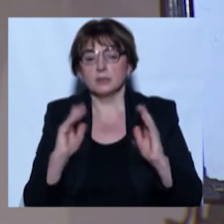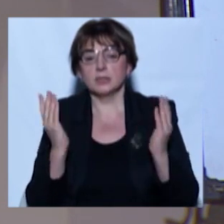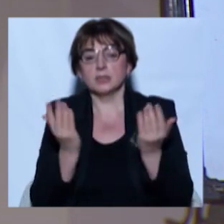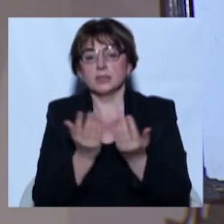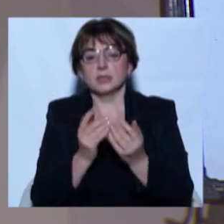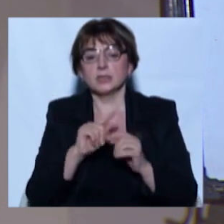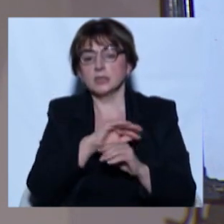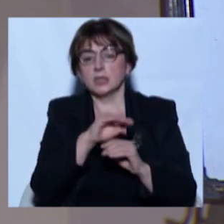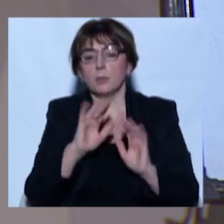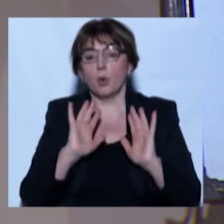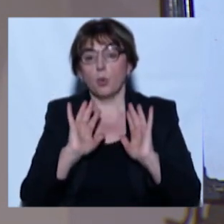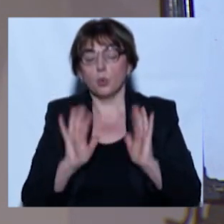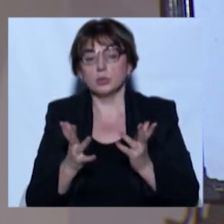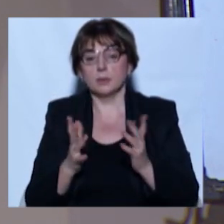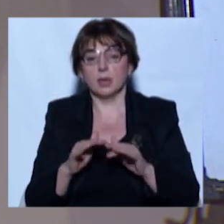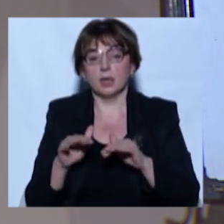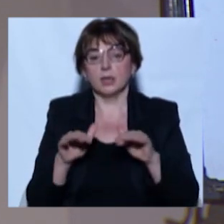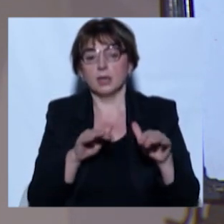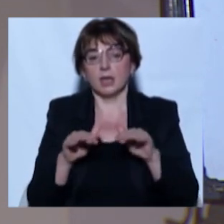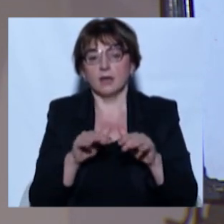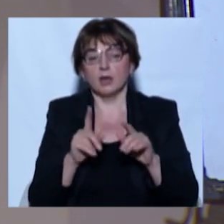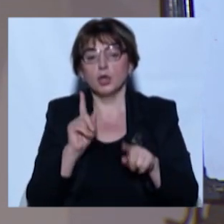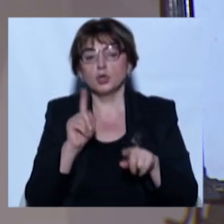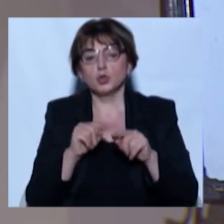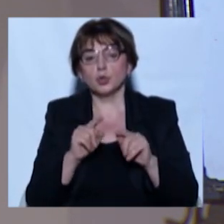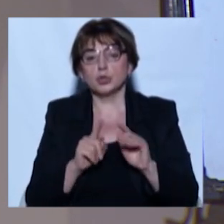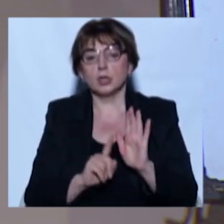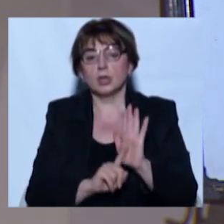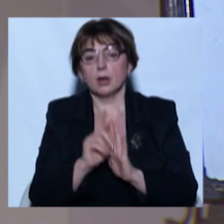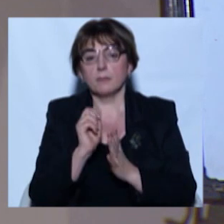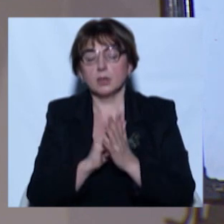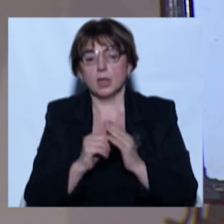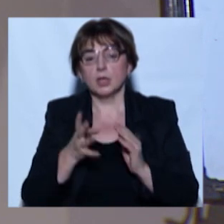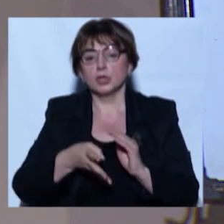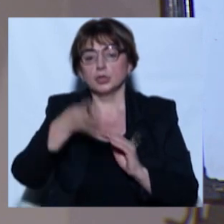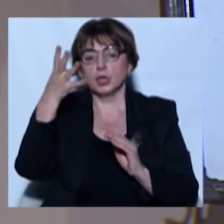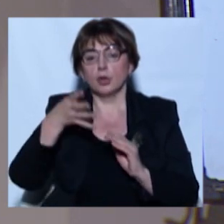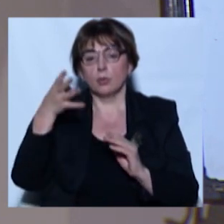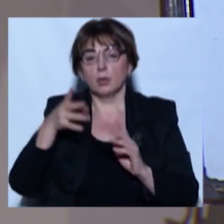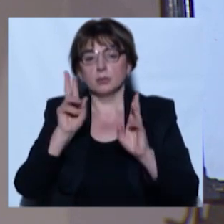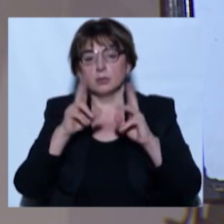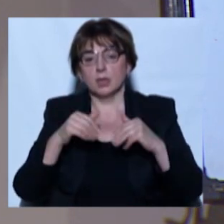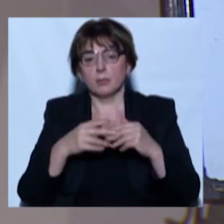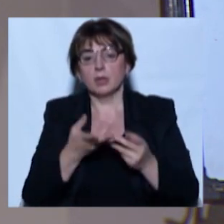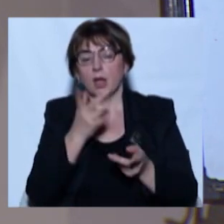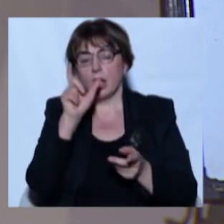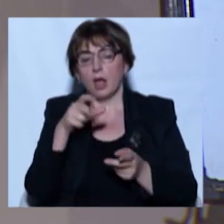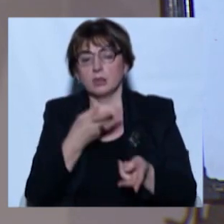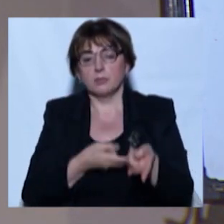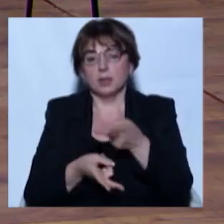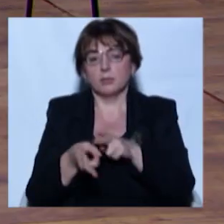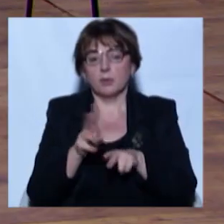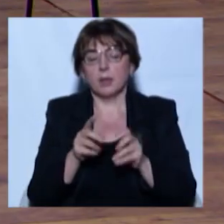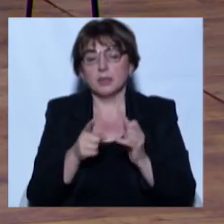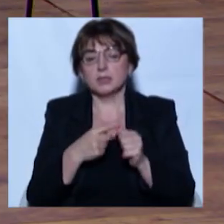ზედაპირის უეცარ რყევას, რომელსაც ზოგჯერ მოყვება, შენობების ნგრევა და მსხვერპლი, ეწოდება